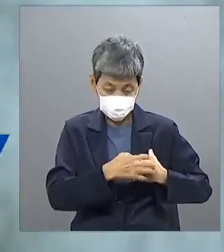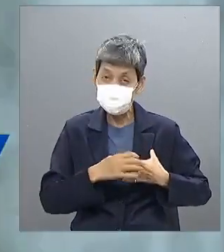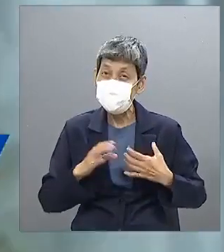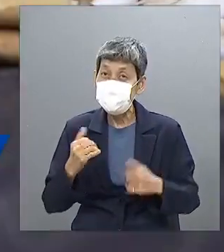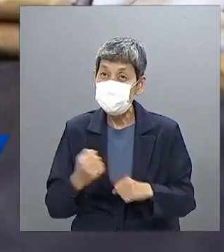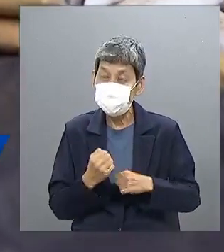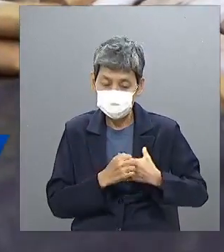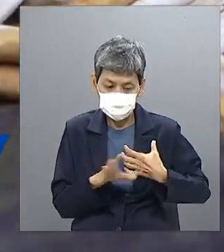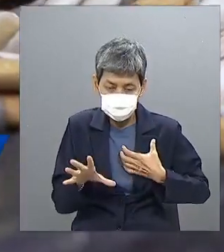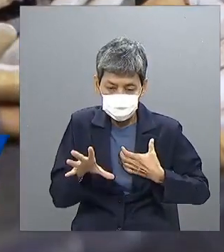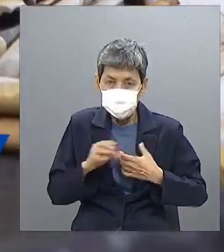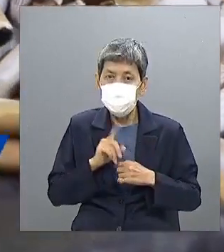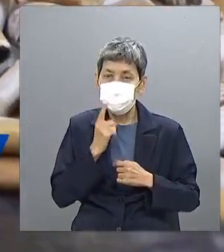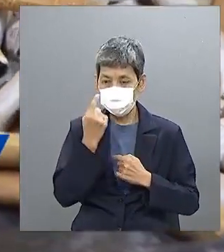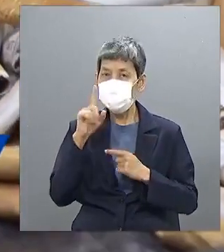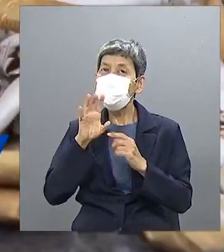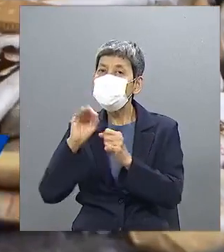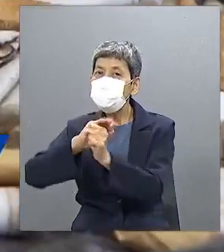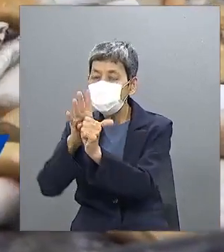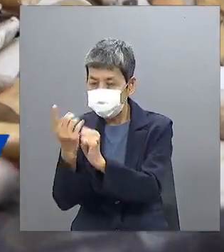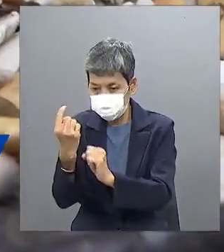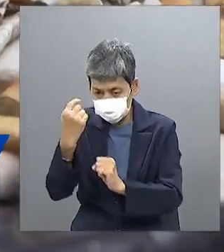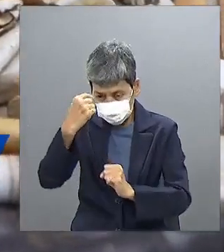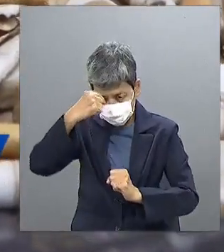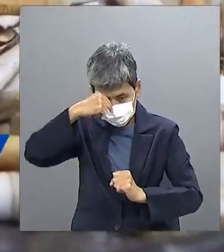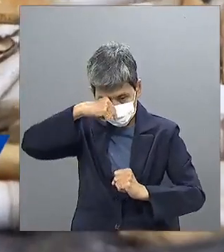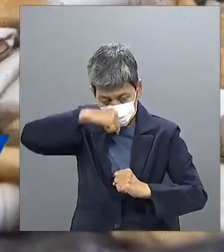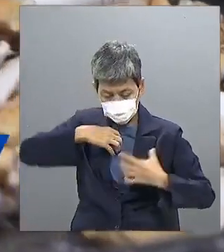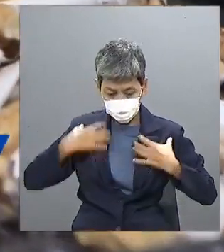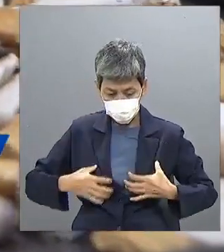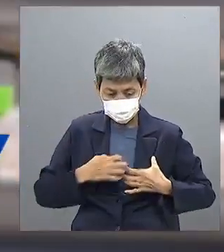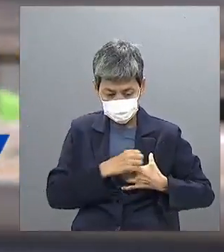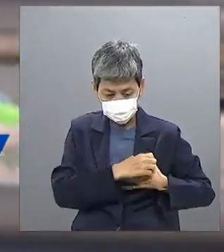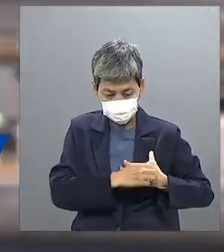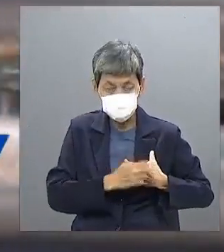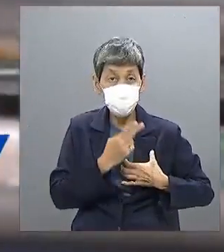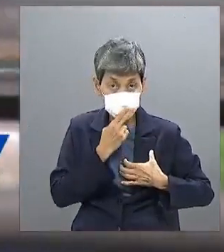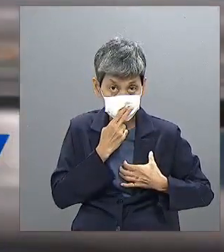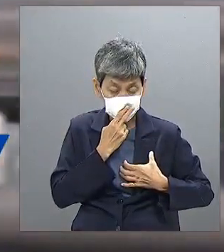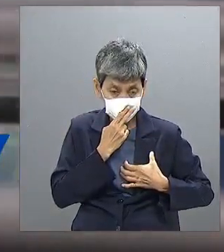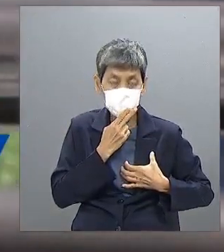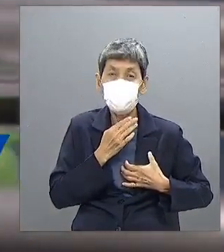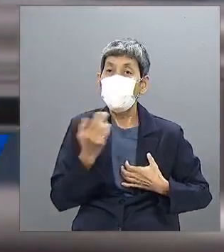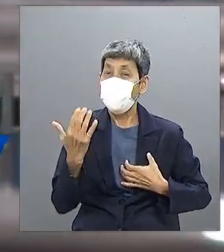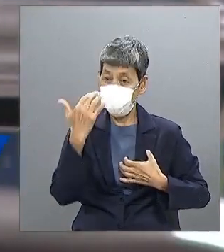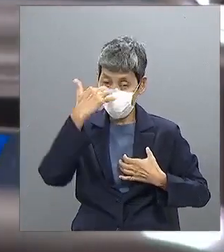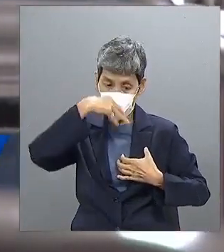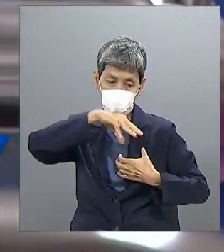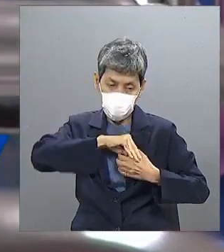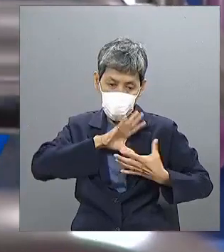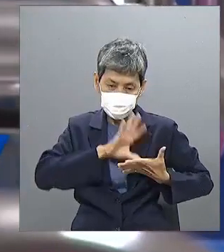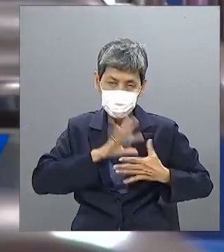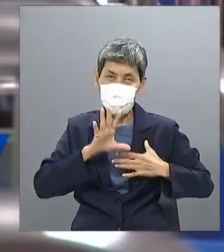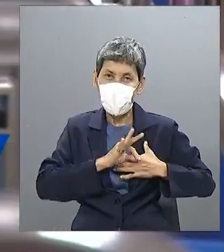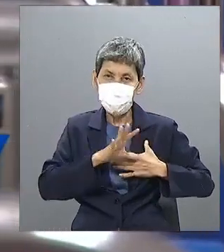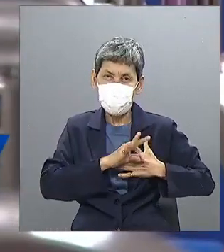เชื้อของ esetก้าวเข้ามาสู่กอดเราครับเราจะทำให้ปลอดเราเสียหายจากการสู่ก็เพราะว่าตัวควันบุหรี่เองเนี่ยมันก็จะมีพวกก๊าซคาร์บอนมอน